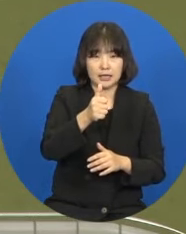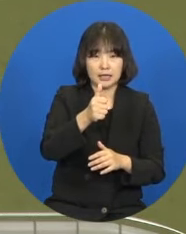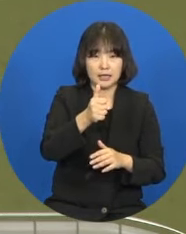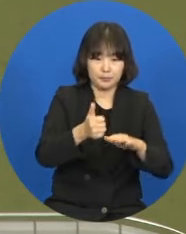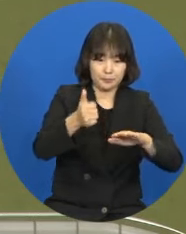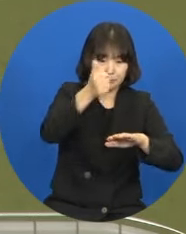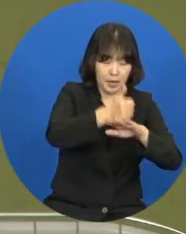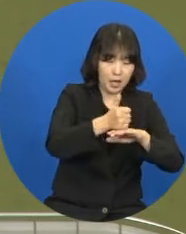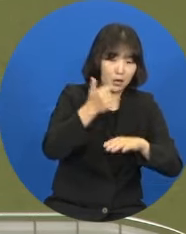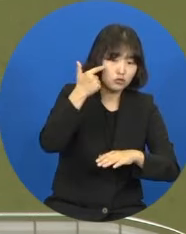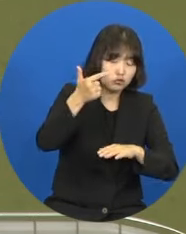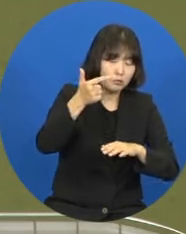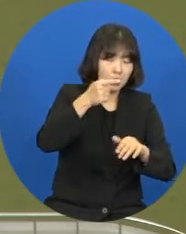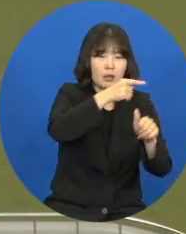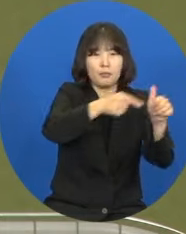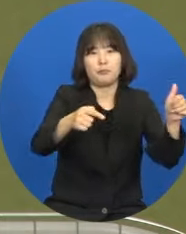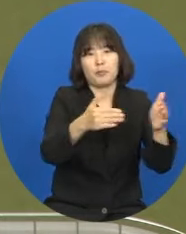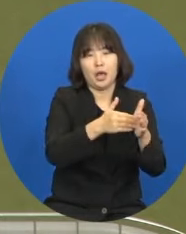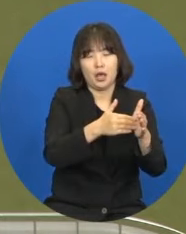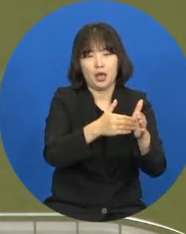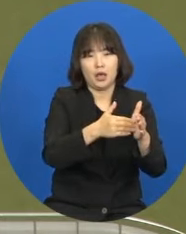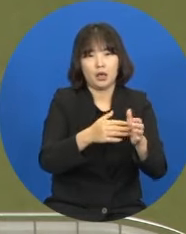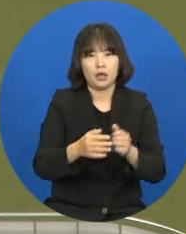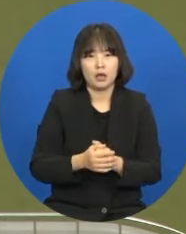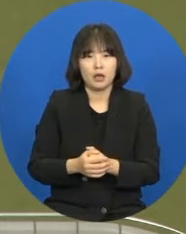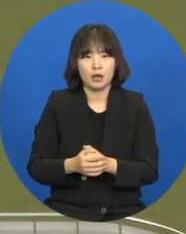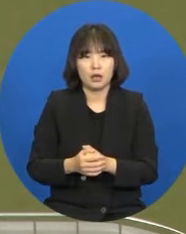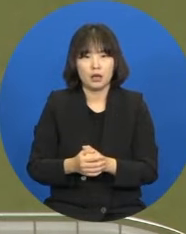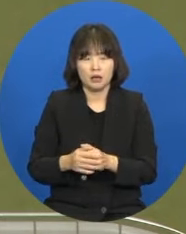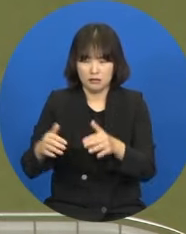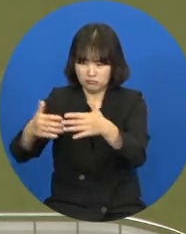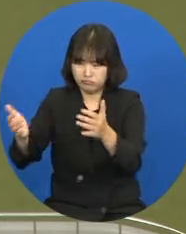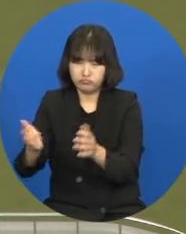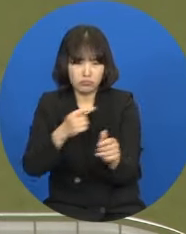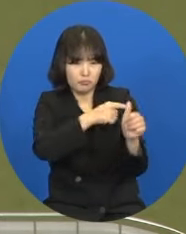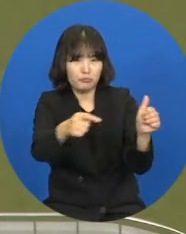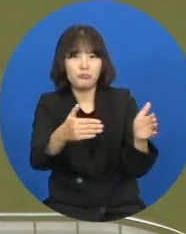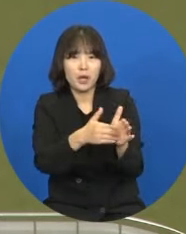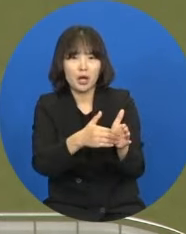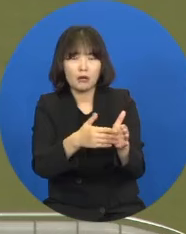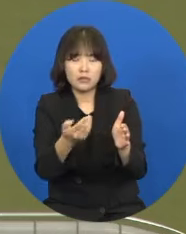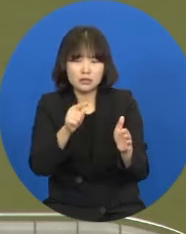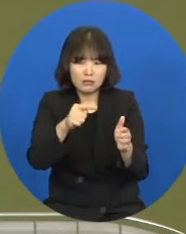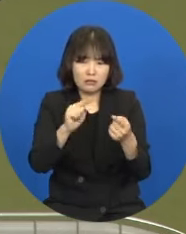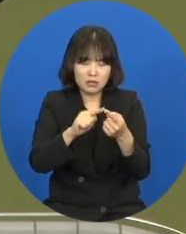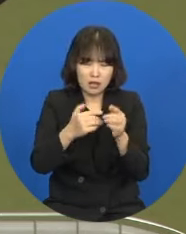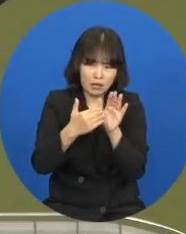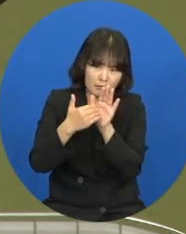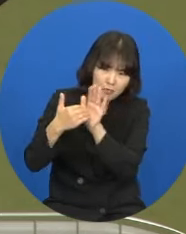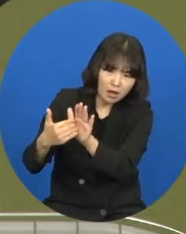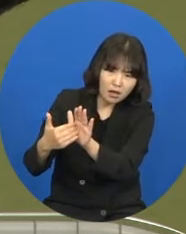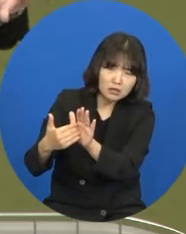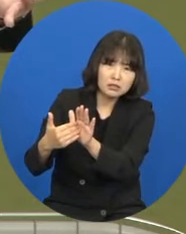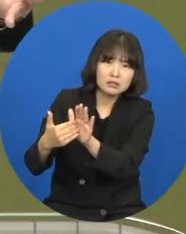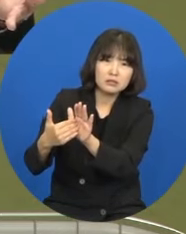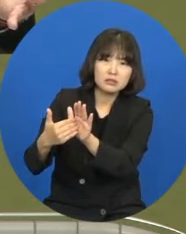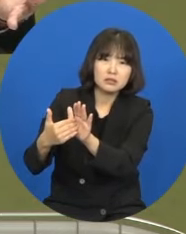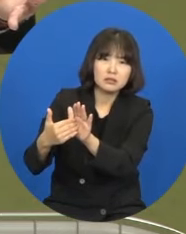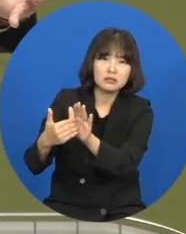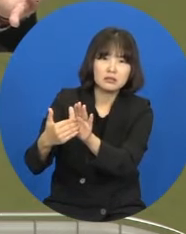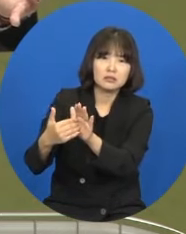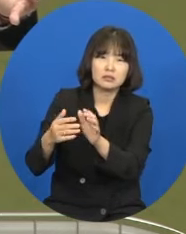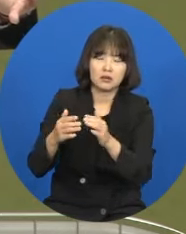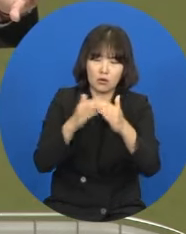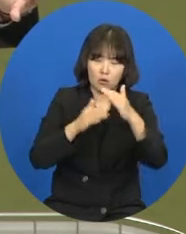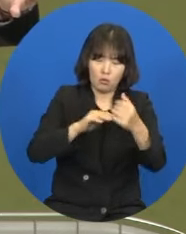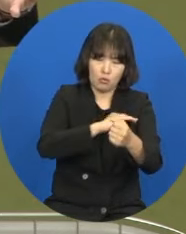당합니다 거기 있는 갱단이 죽인 거예요 근데 그것을 막아낼 만한 건강한 공권력이 없는